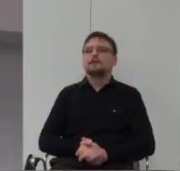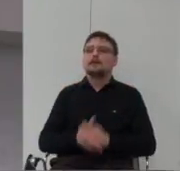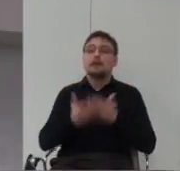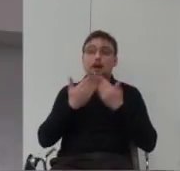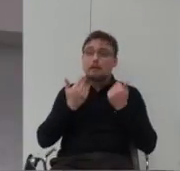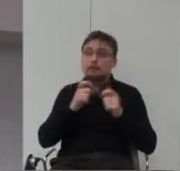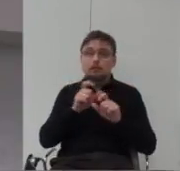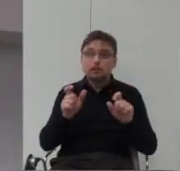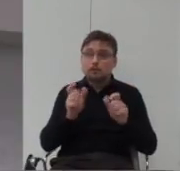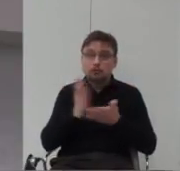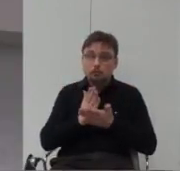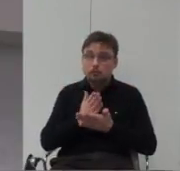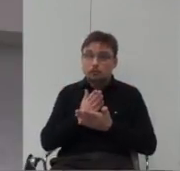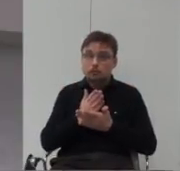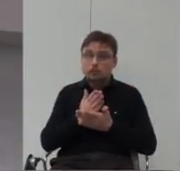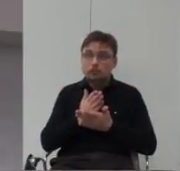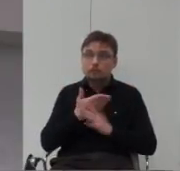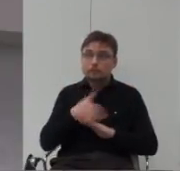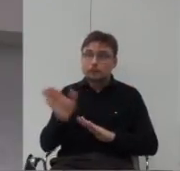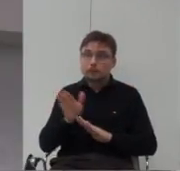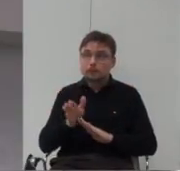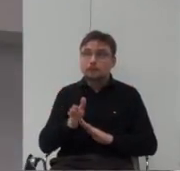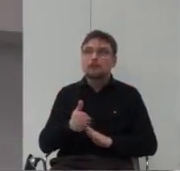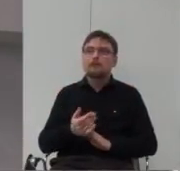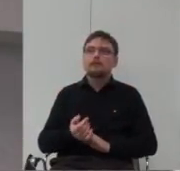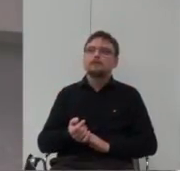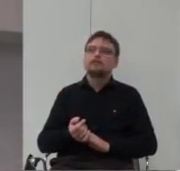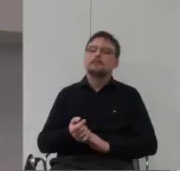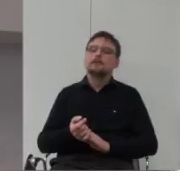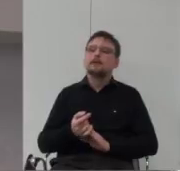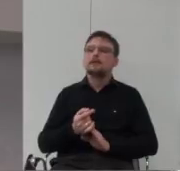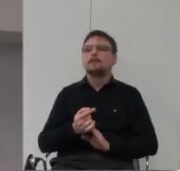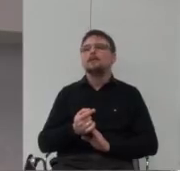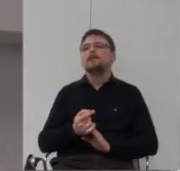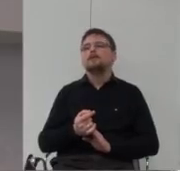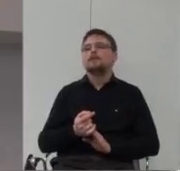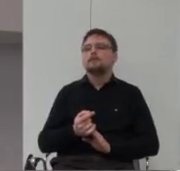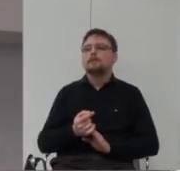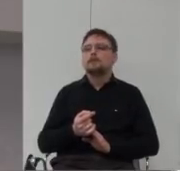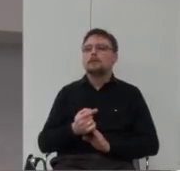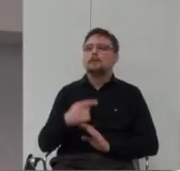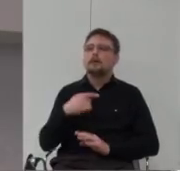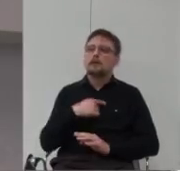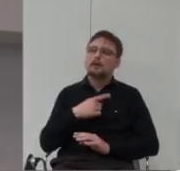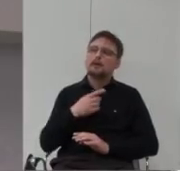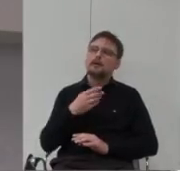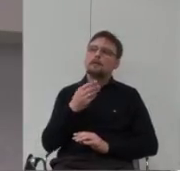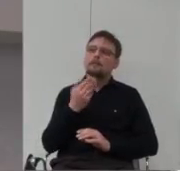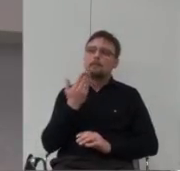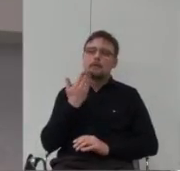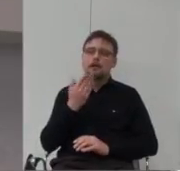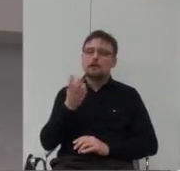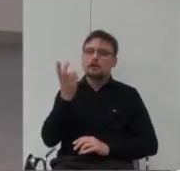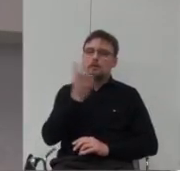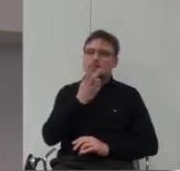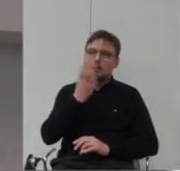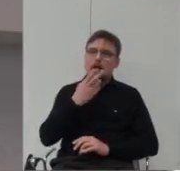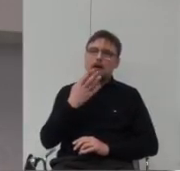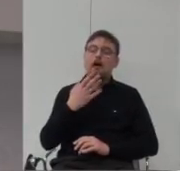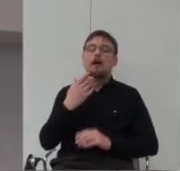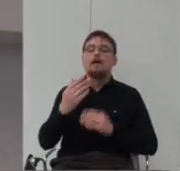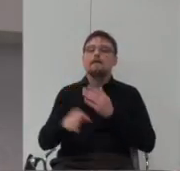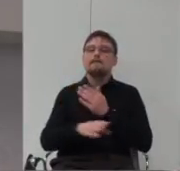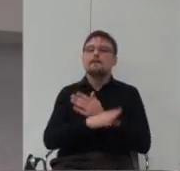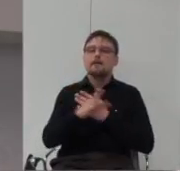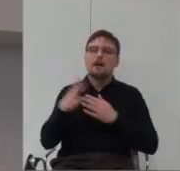jest też dużo, dużo więcej. Chyba nie mam już czasu, tak? Czy? Odrobinę. No